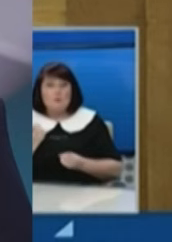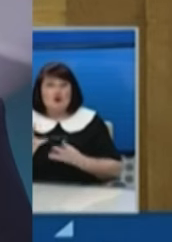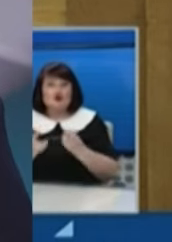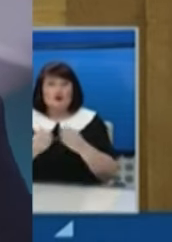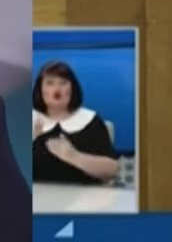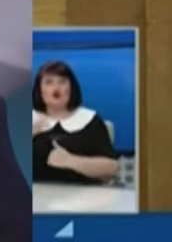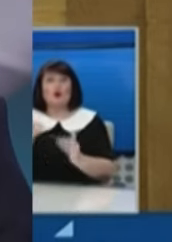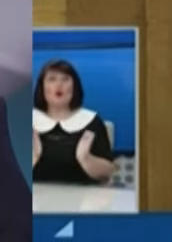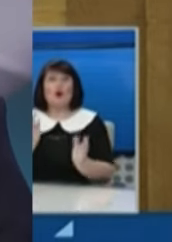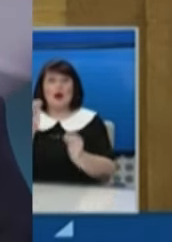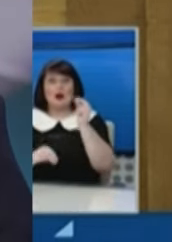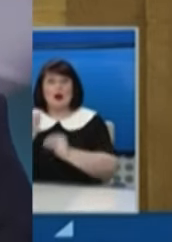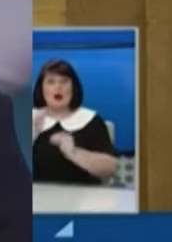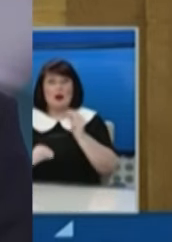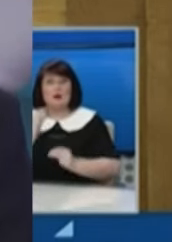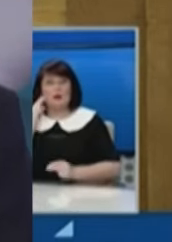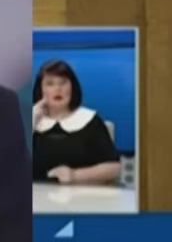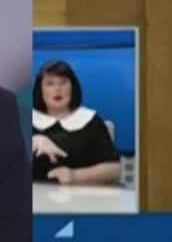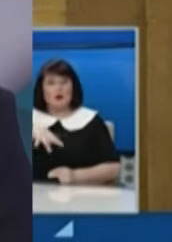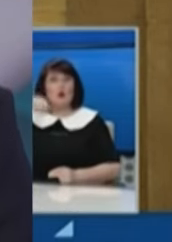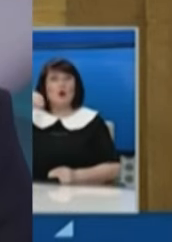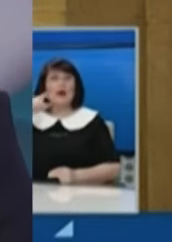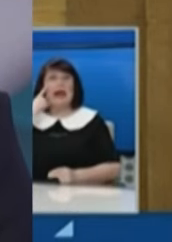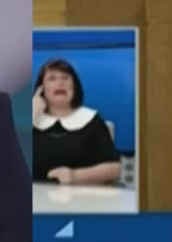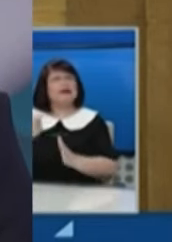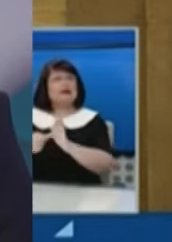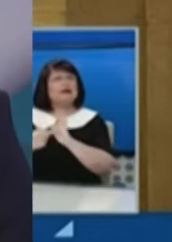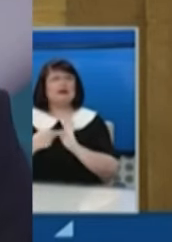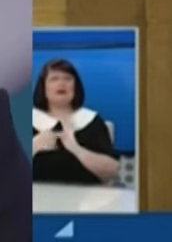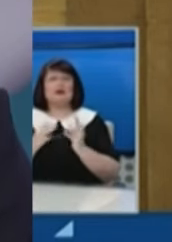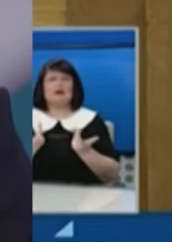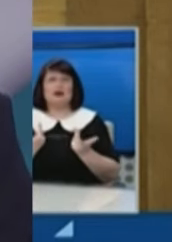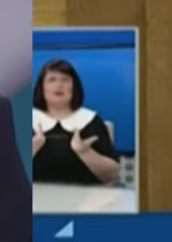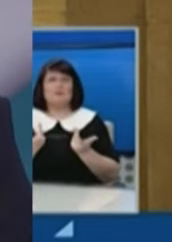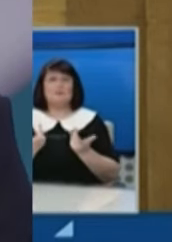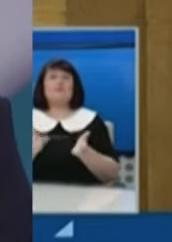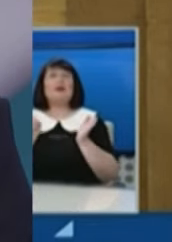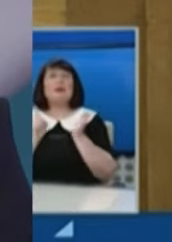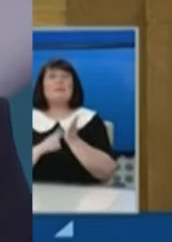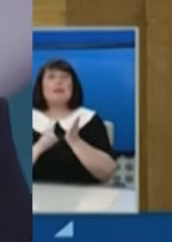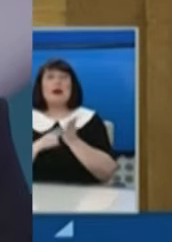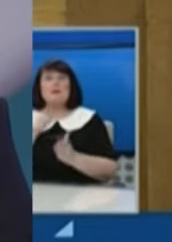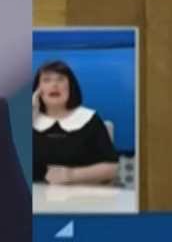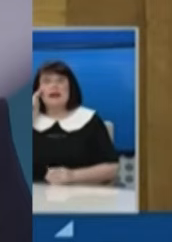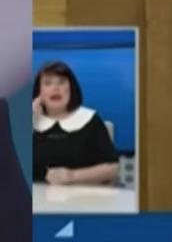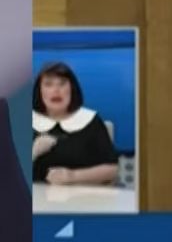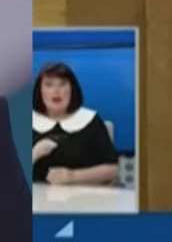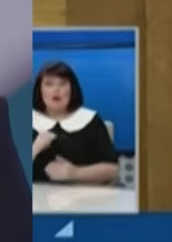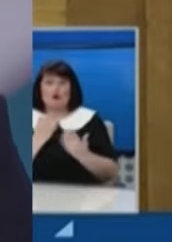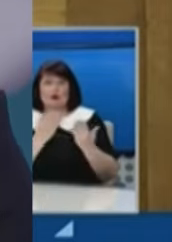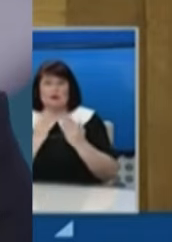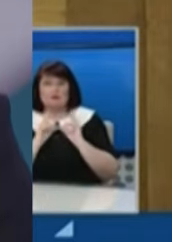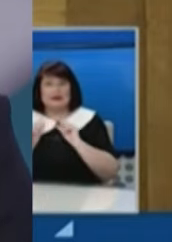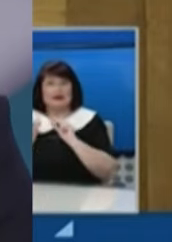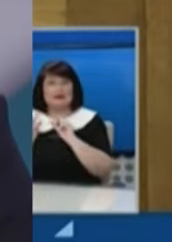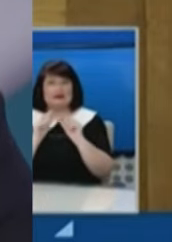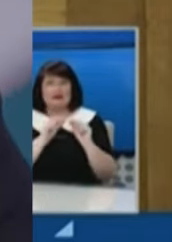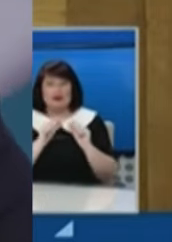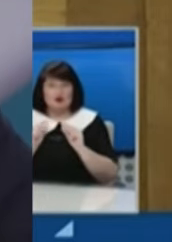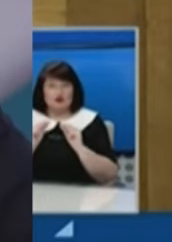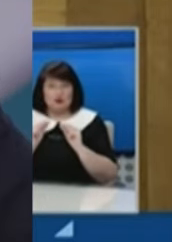των τραπεζών να οδηγήσει σε αδιέξοδο εκατομμύρια Έλληνες ιδιοκτήτες και μικρομεσαίους επαγγελματίες. Κύριε Στυλιανίδη, ευχαριστώ πάρα